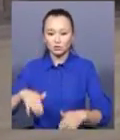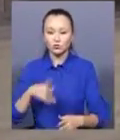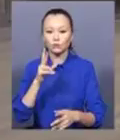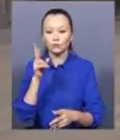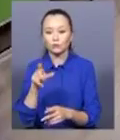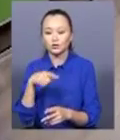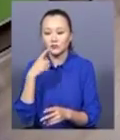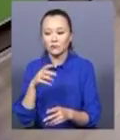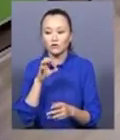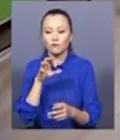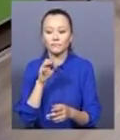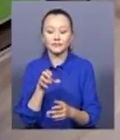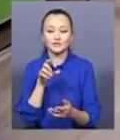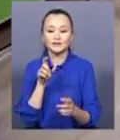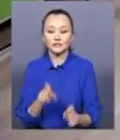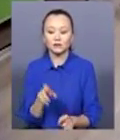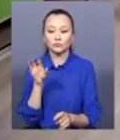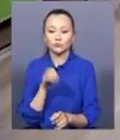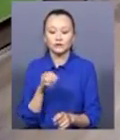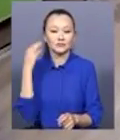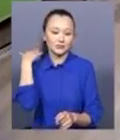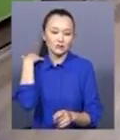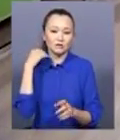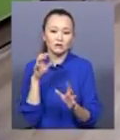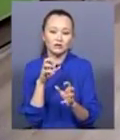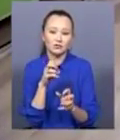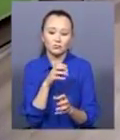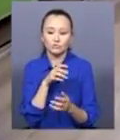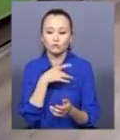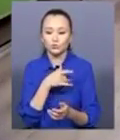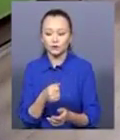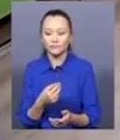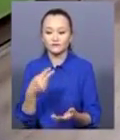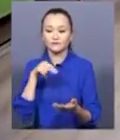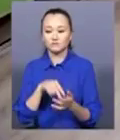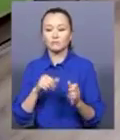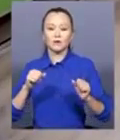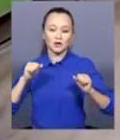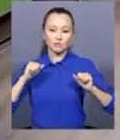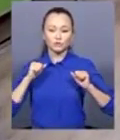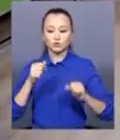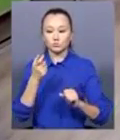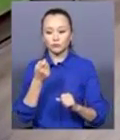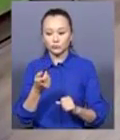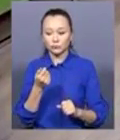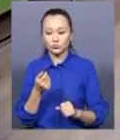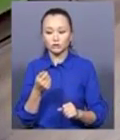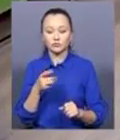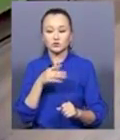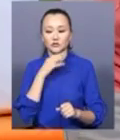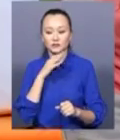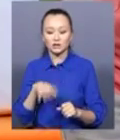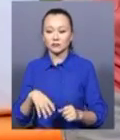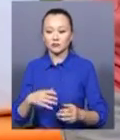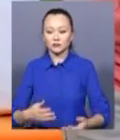которые вот как говорят в офисе сидят, да, у них затекает вот здесь. Встаньте. Поработайте немножко. Несколько сначала минут будет достаточно.